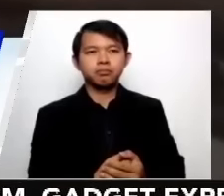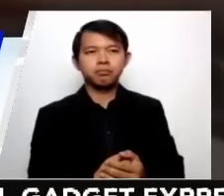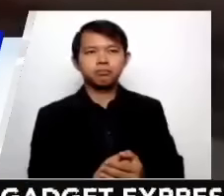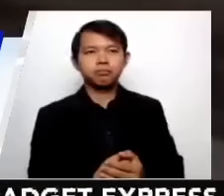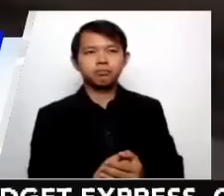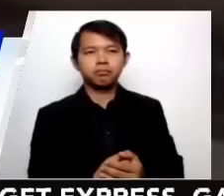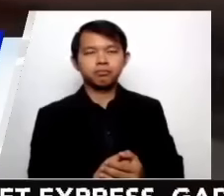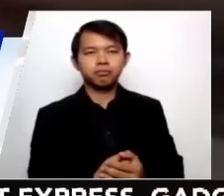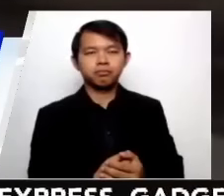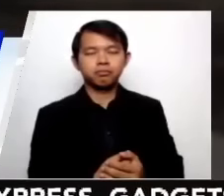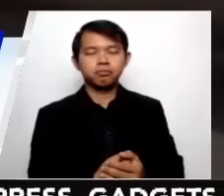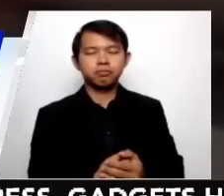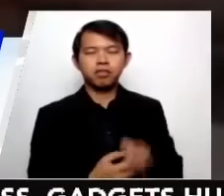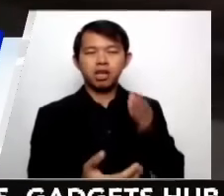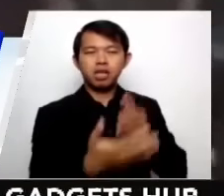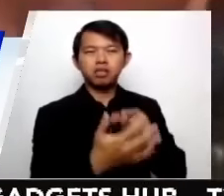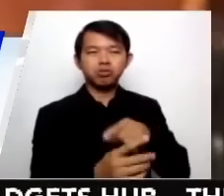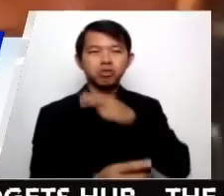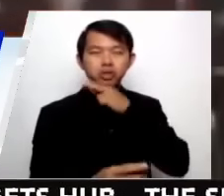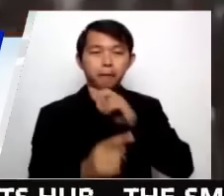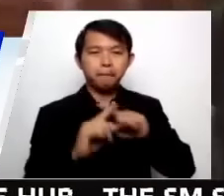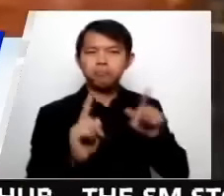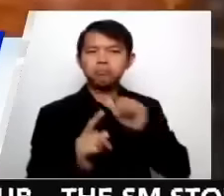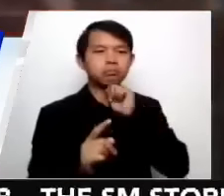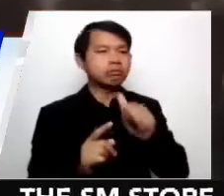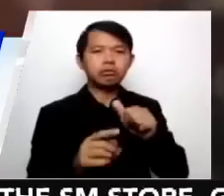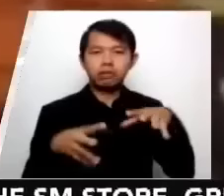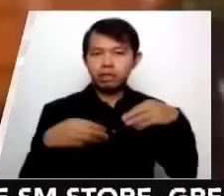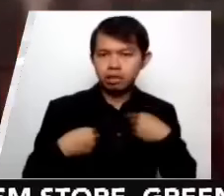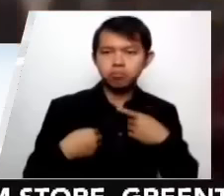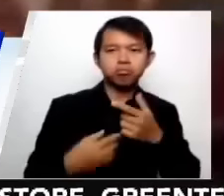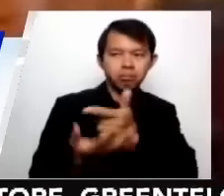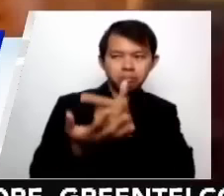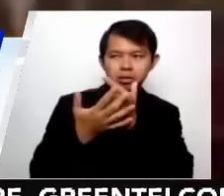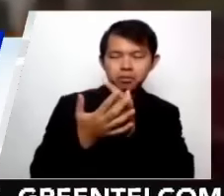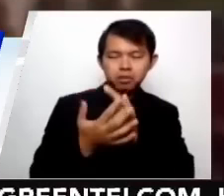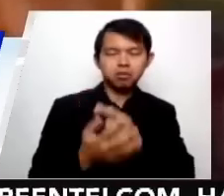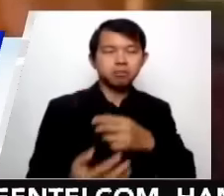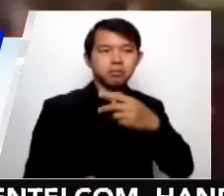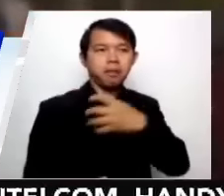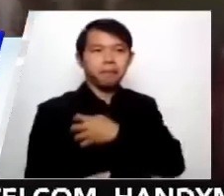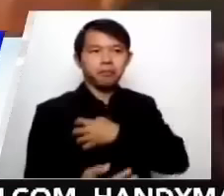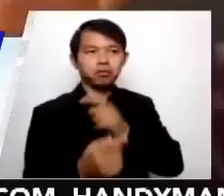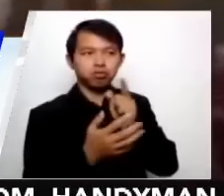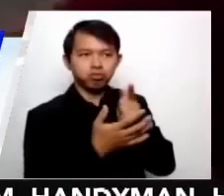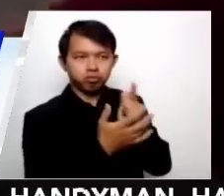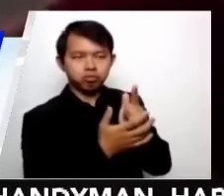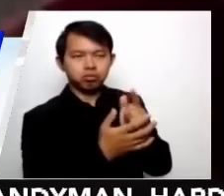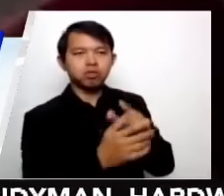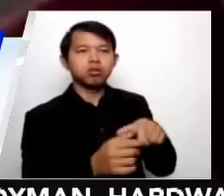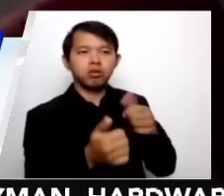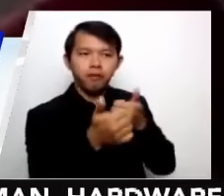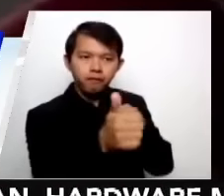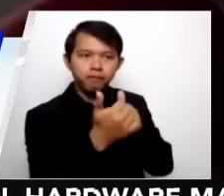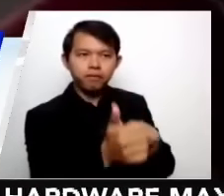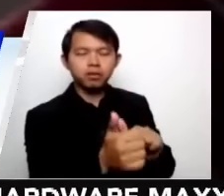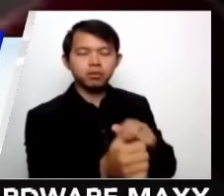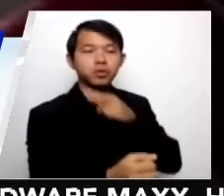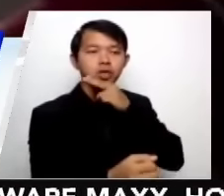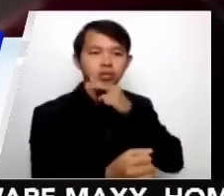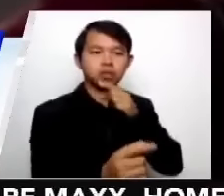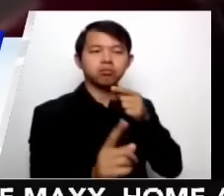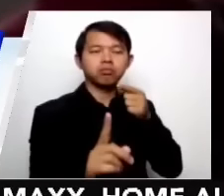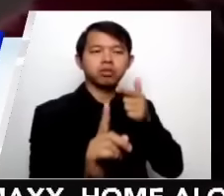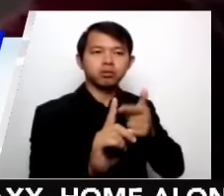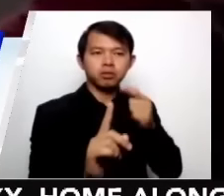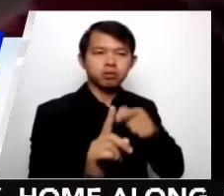sa suspect. Pero pumulag daw siya at nagpaputok. Dito na nagkahabulan. isinugod sa ospital ang suspect, wala pa siyang